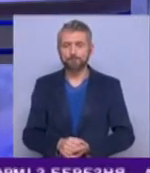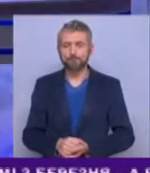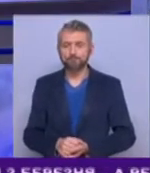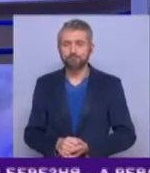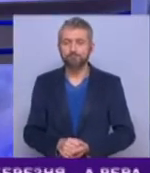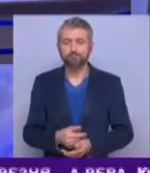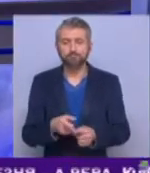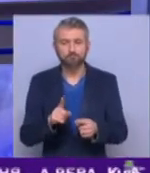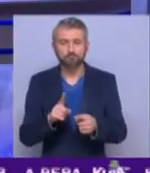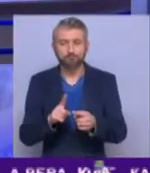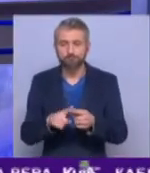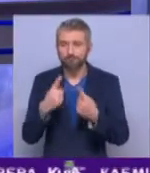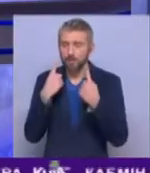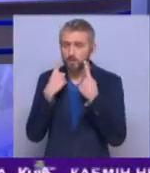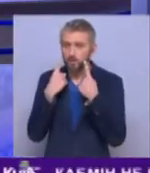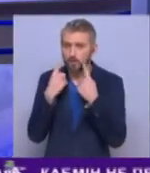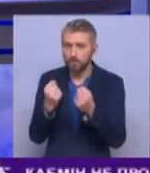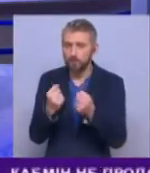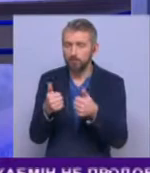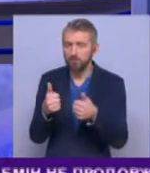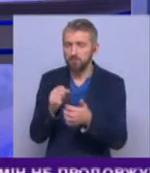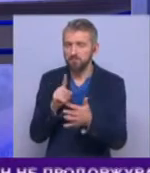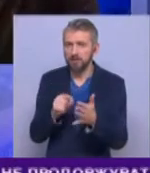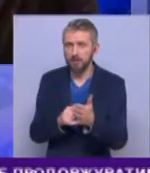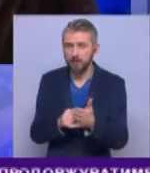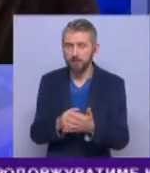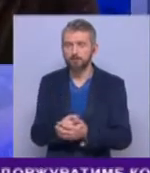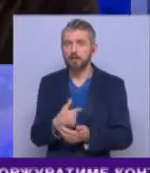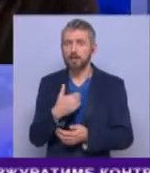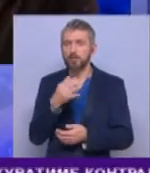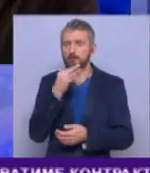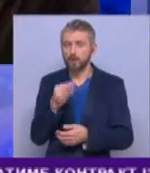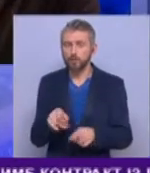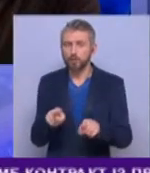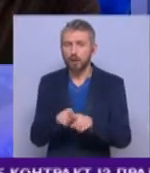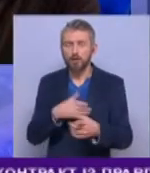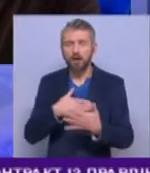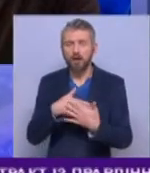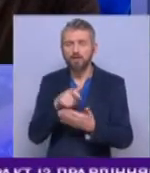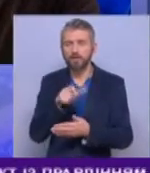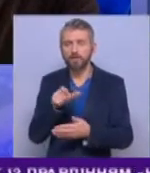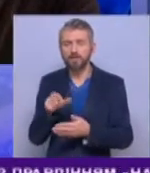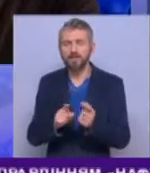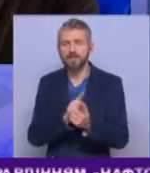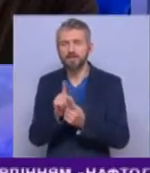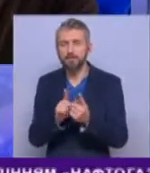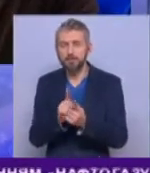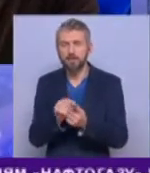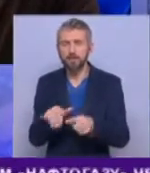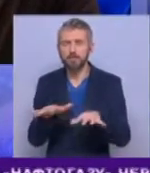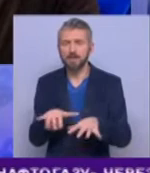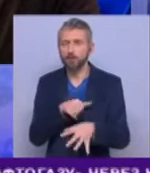пане Олеже, ану, тепер ми в Україні живемо, чи де ми живемо? Я вам скажу так. Активісти змін і